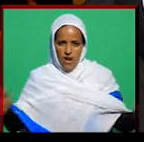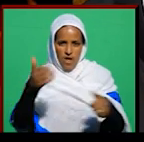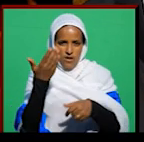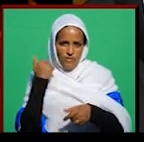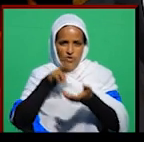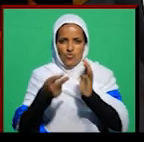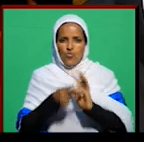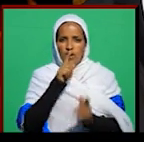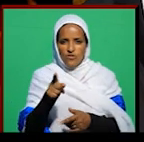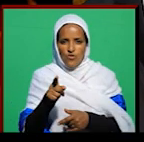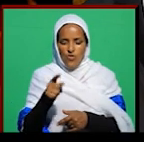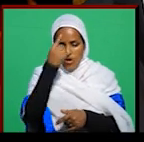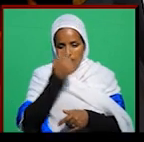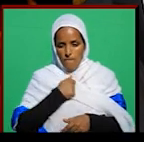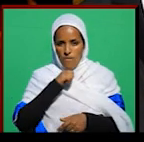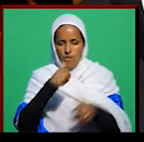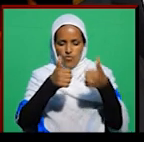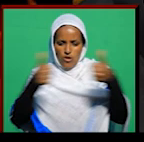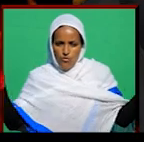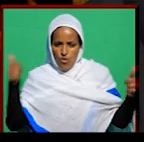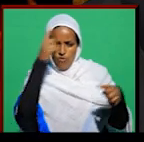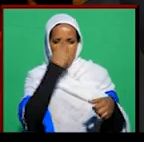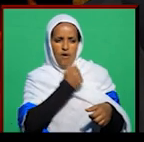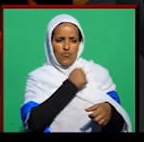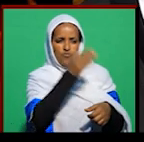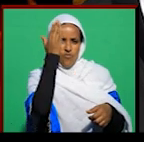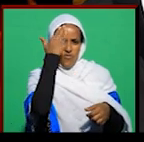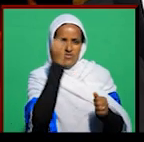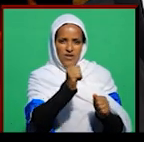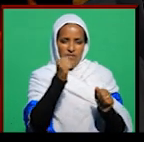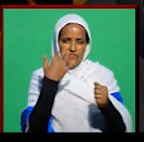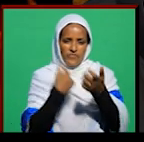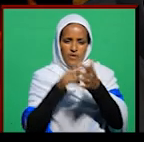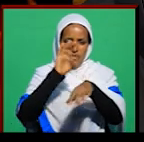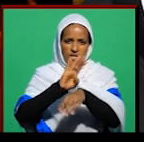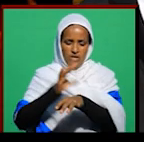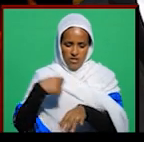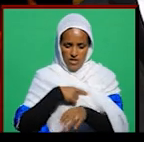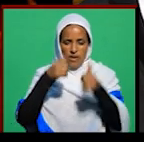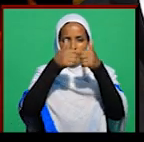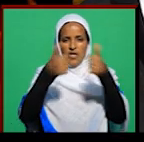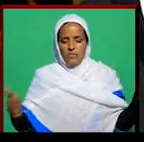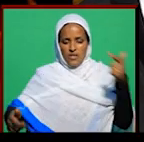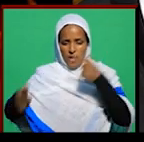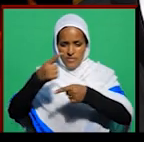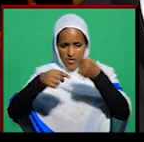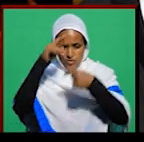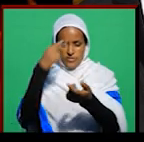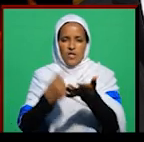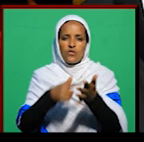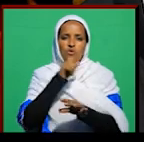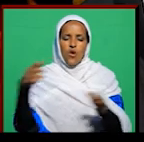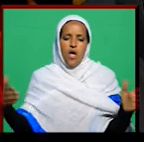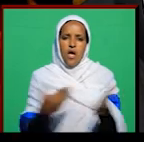መለያ ነበራቸው ማለት ነው። መለያ ከአሕዛብ ተለይተው ይታወቁበት ነበረ። ና ቤተ ክርስቲያናችን ደግሞ ዛሬ ምንለይበትን ያመጣችሁ ከዚያ